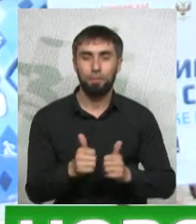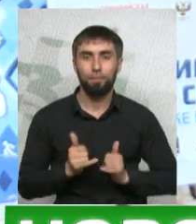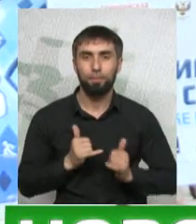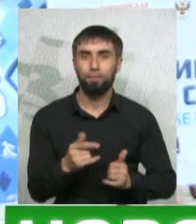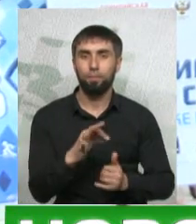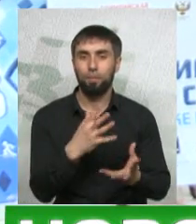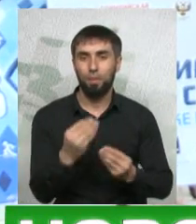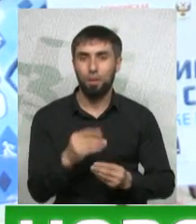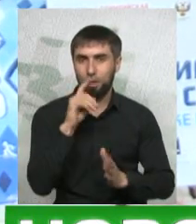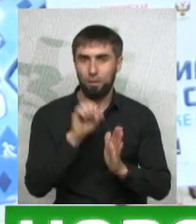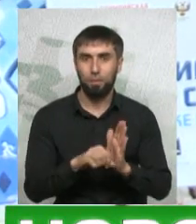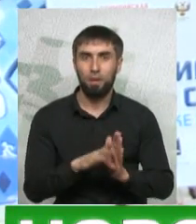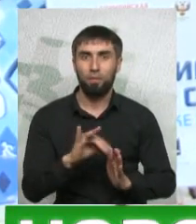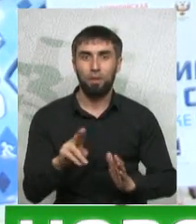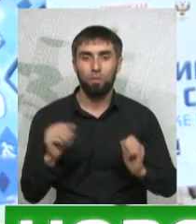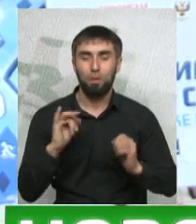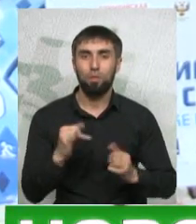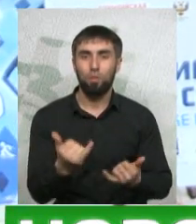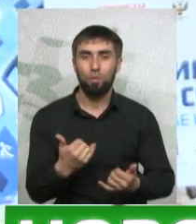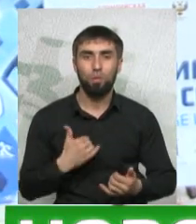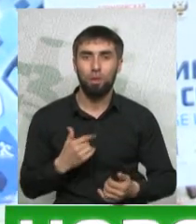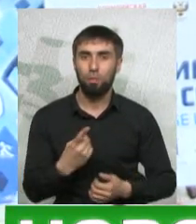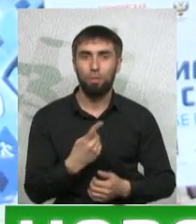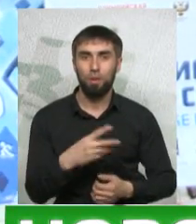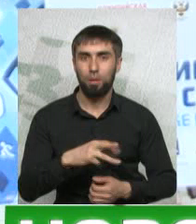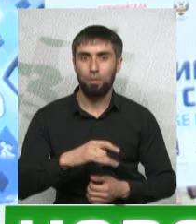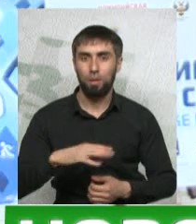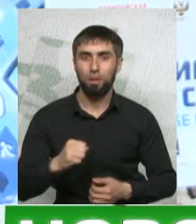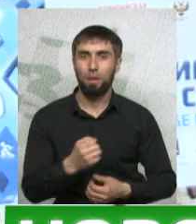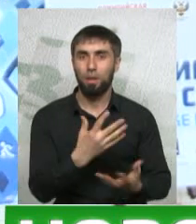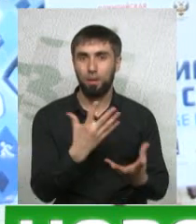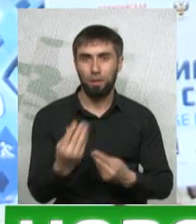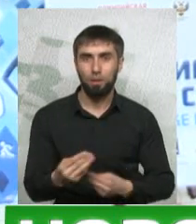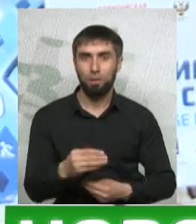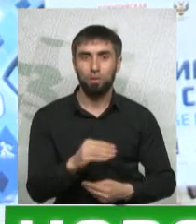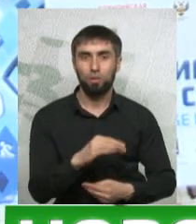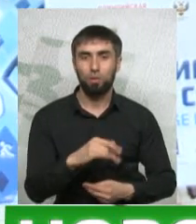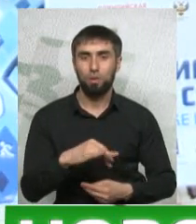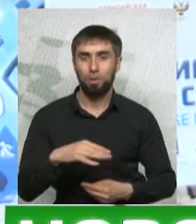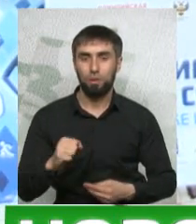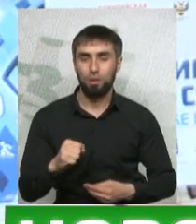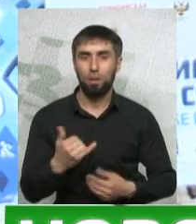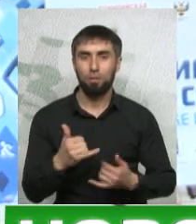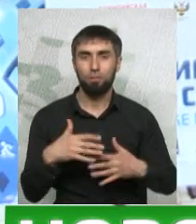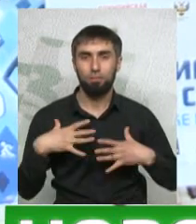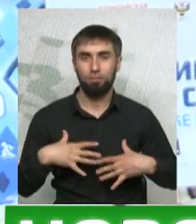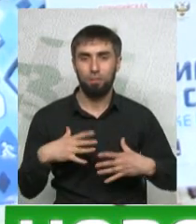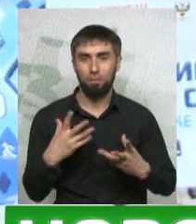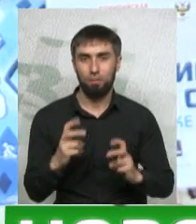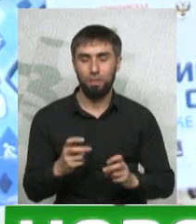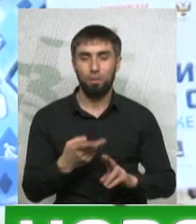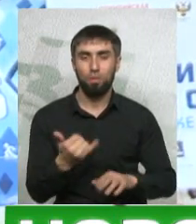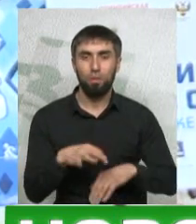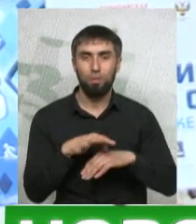ко дню зимних видов спорта а также у нас сегодня 1 марта день джигита решили провести Федерация олимпийских